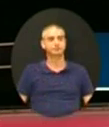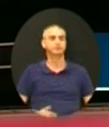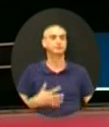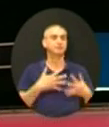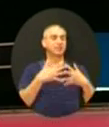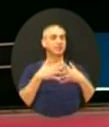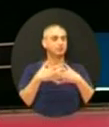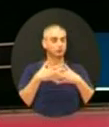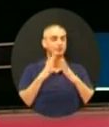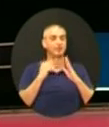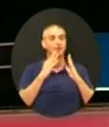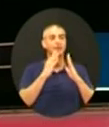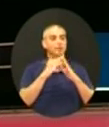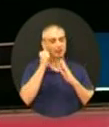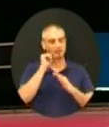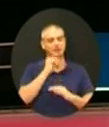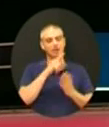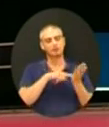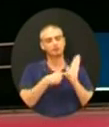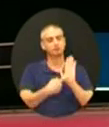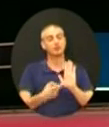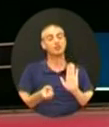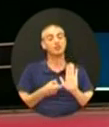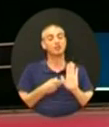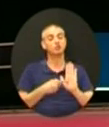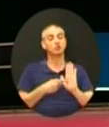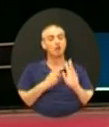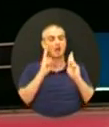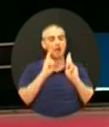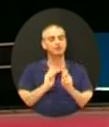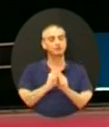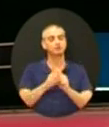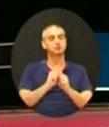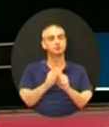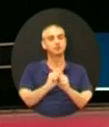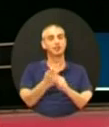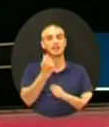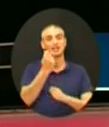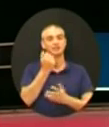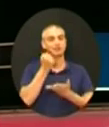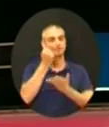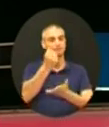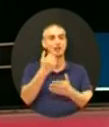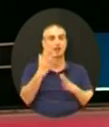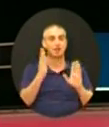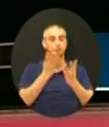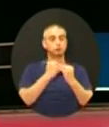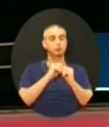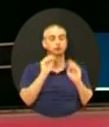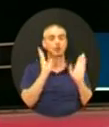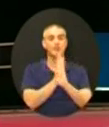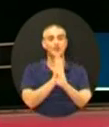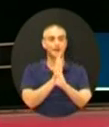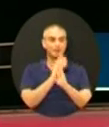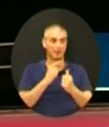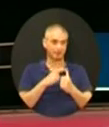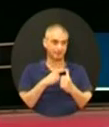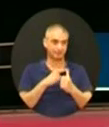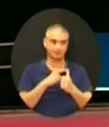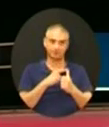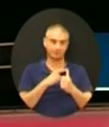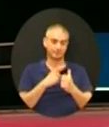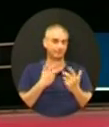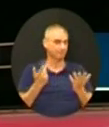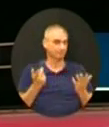הברית והבית הלבן כן יציג דרישה להפסיק את המימון של הכספים למשפחות המחבלים,